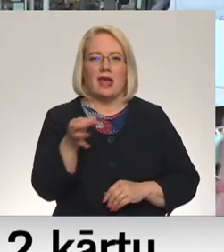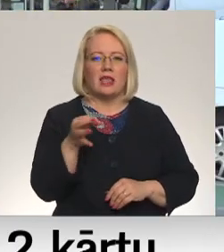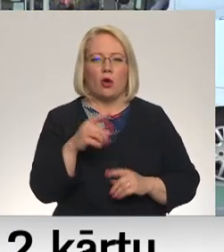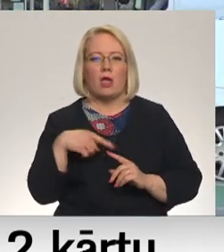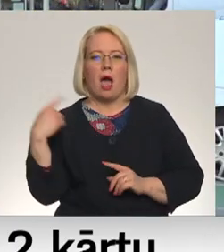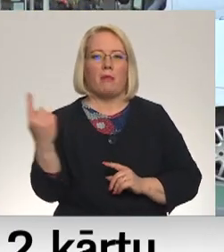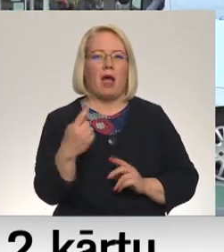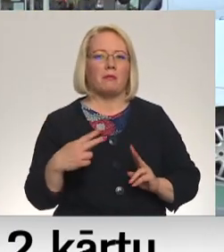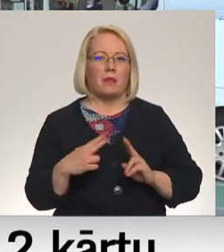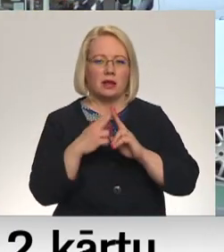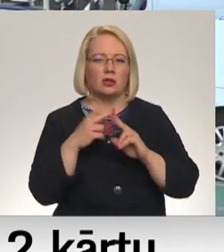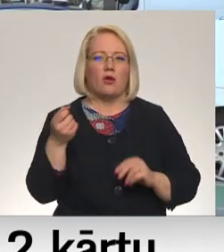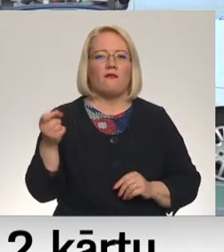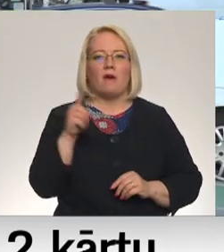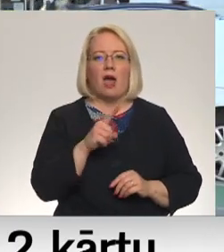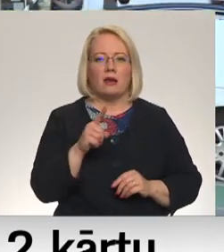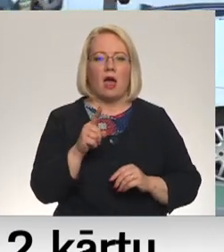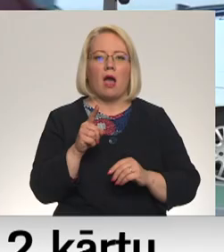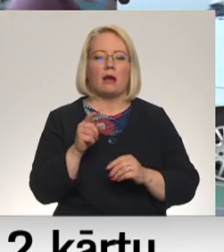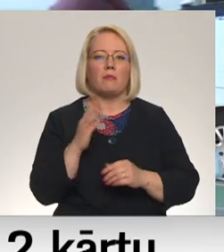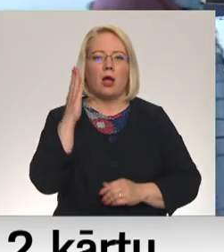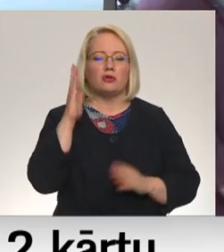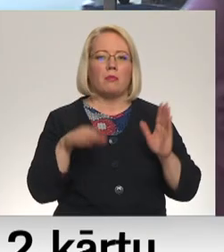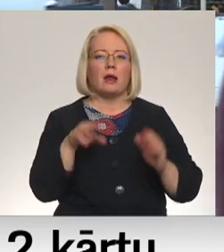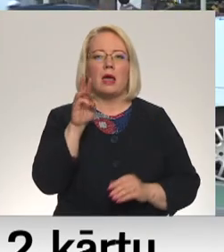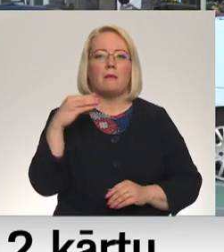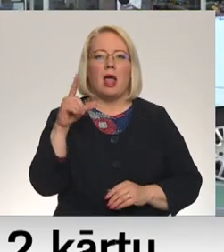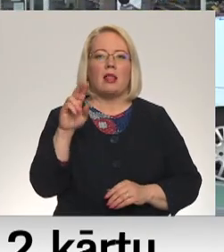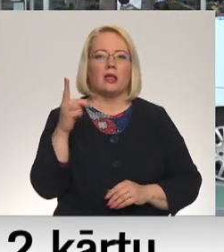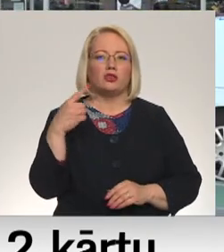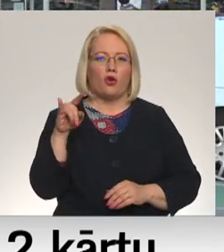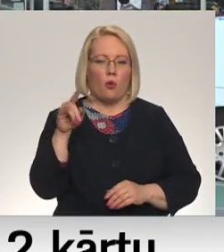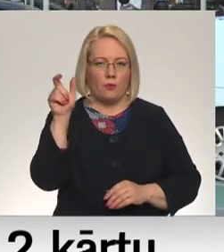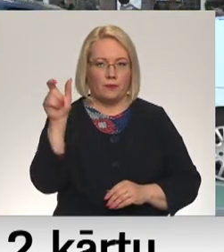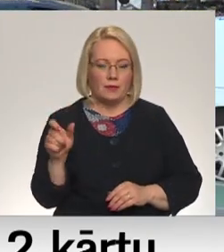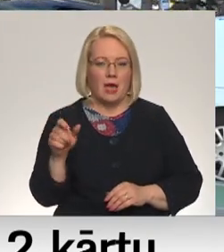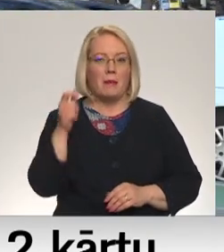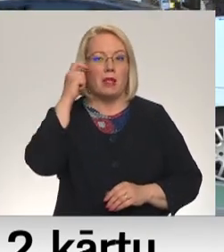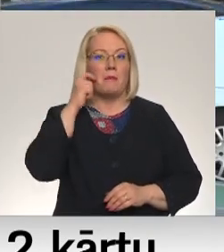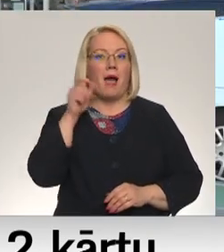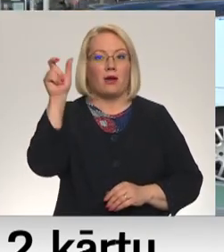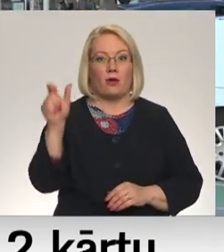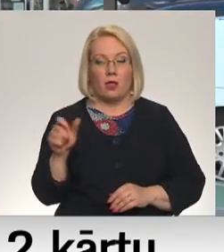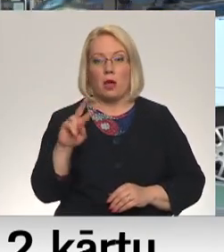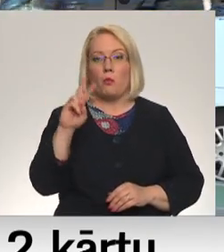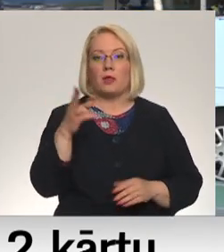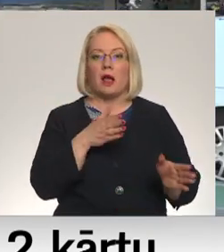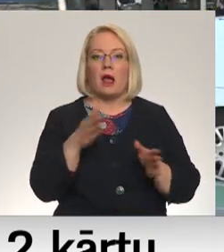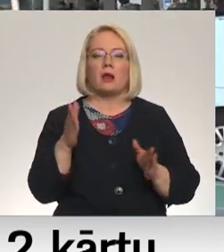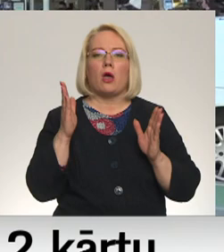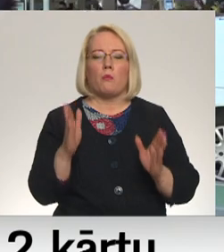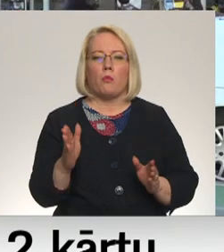visvairāk ir balsojuši par kreiso kandidātu Melanchonu. Le Parisien uzskata, ka Macronam otrajā kārtā būs